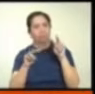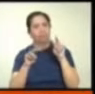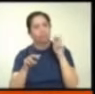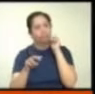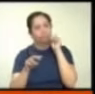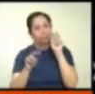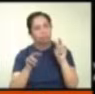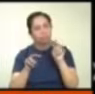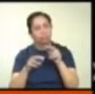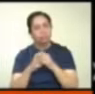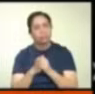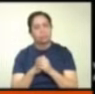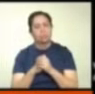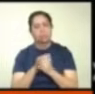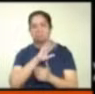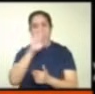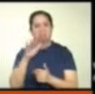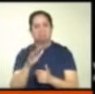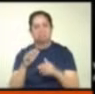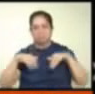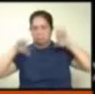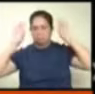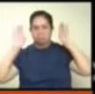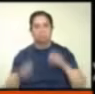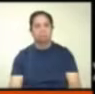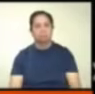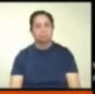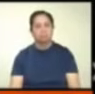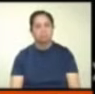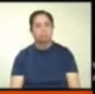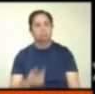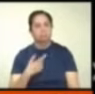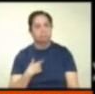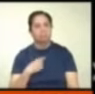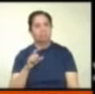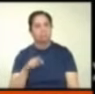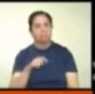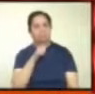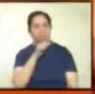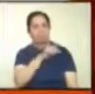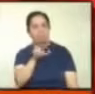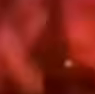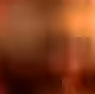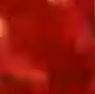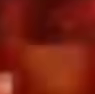hearings? Hindi ako nag-give up. Ako yun dapat, hindi kayo.